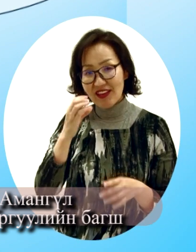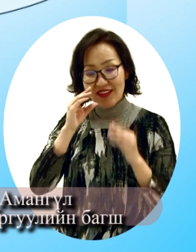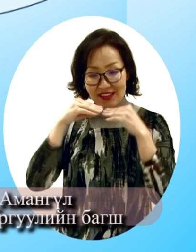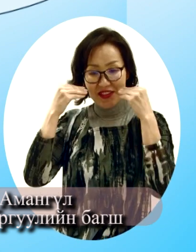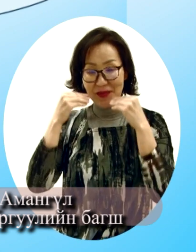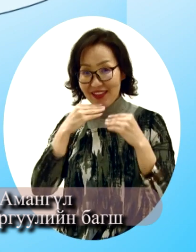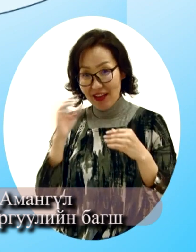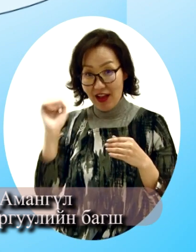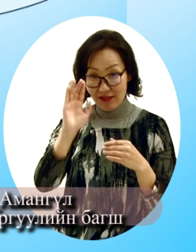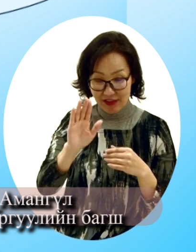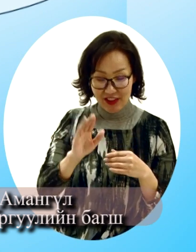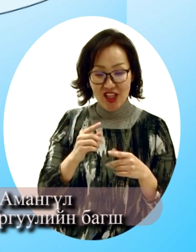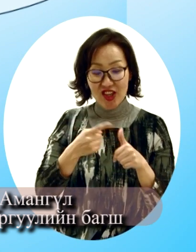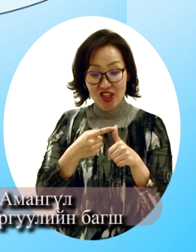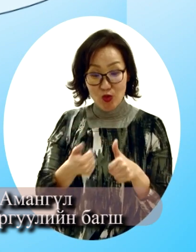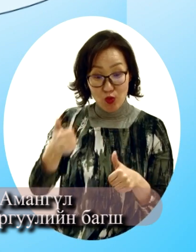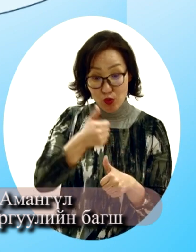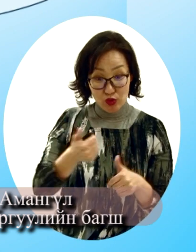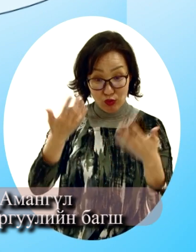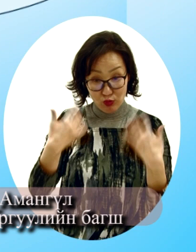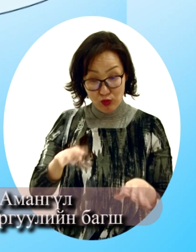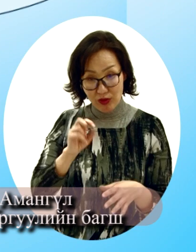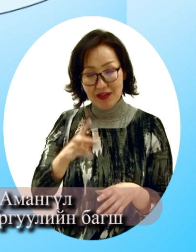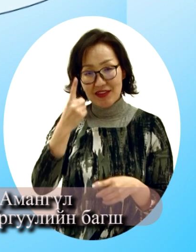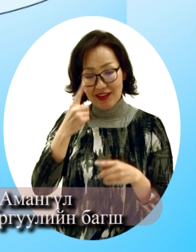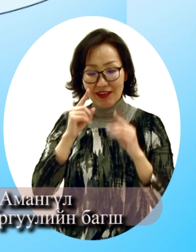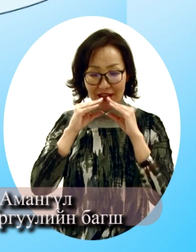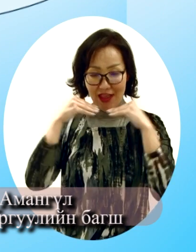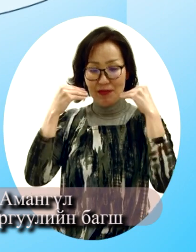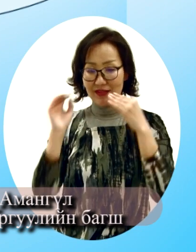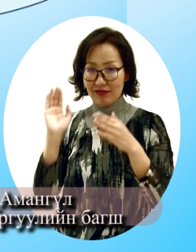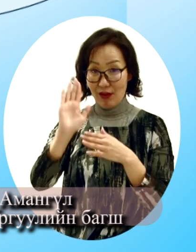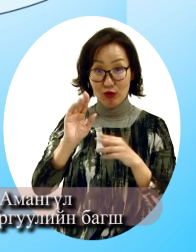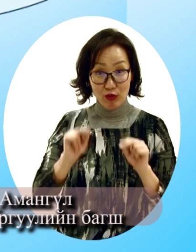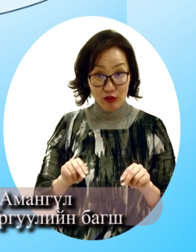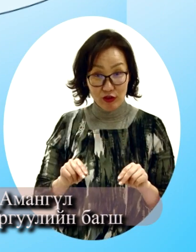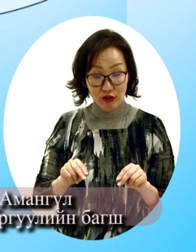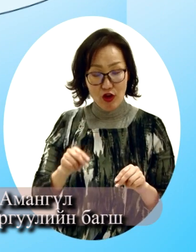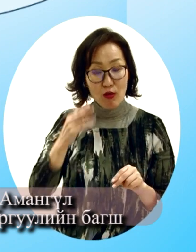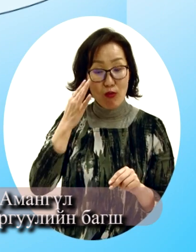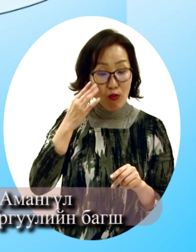шала орындасаң, өзіңе сәйкескен бағаны қоясың. Үш ұпайдың есебін